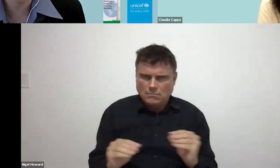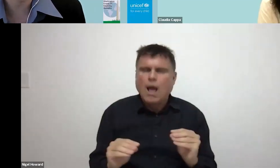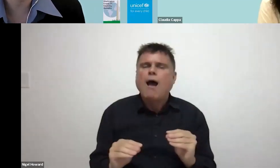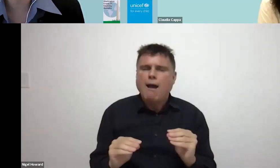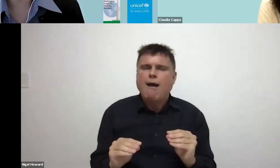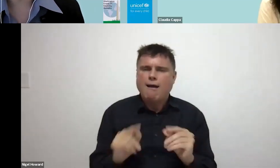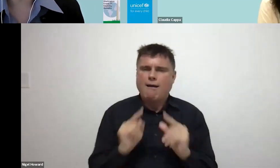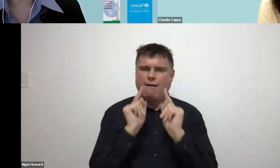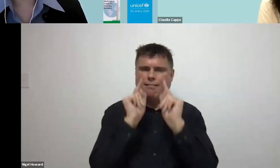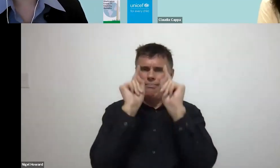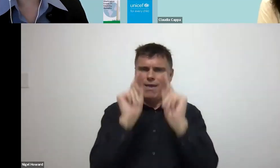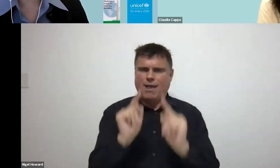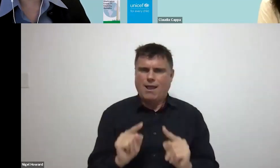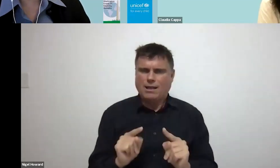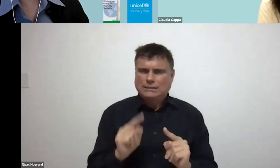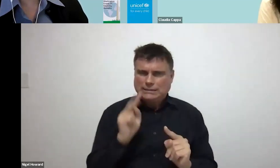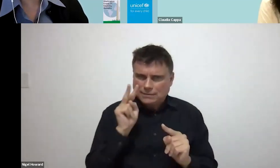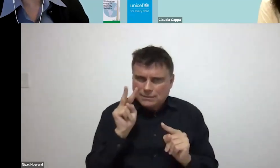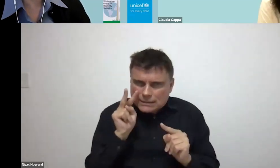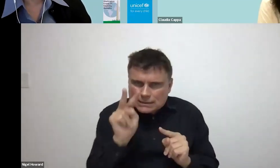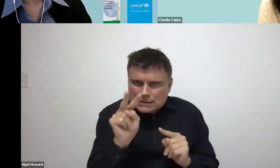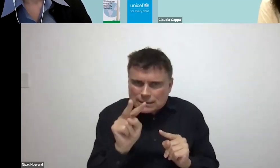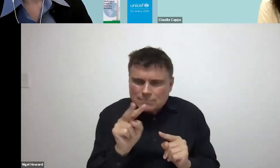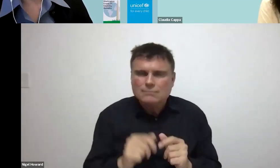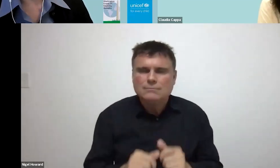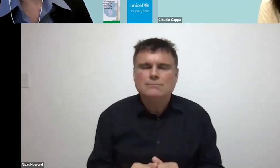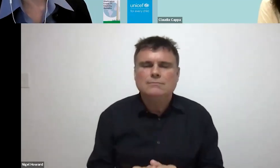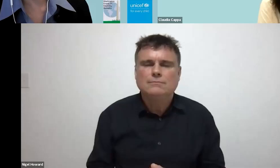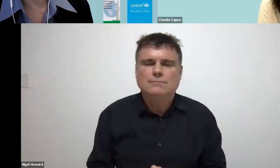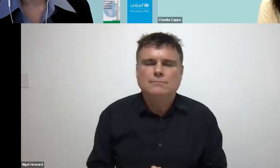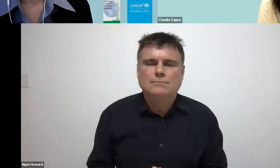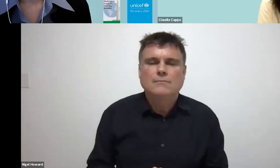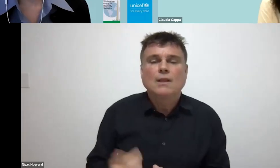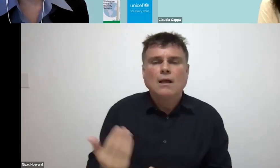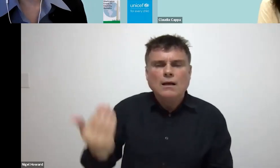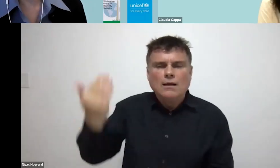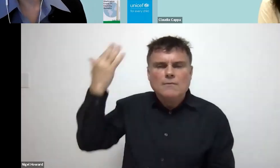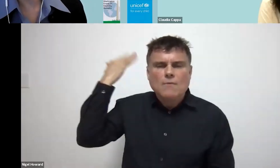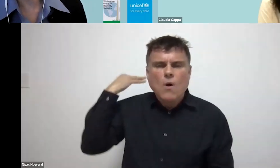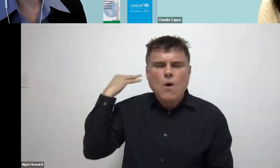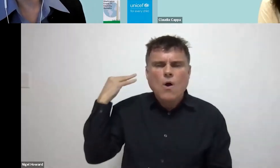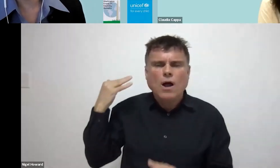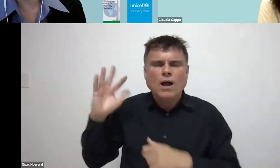pays peut avoir des questions additionnelles